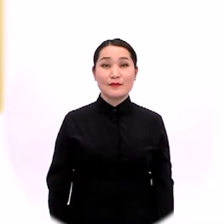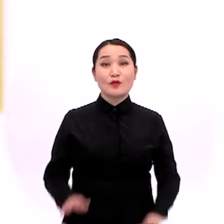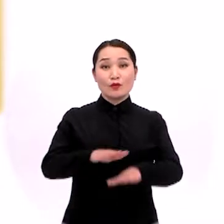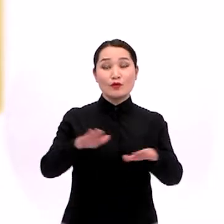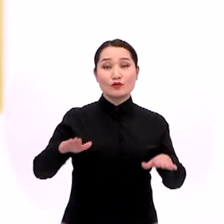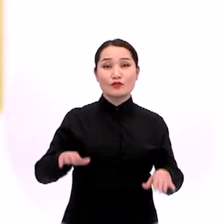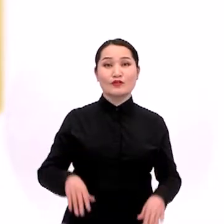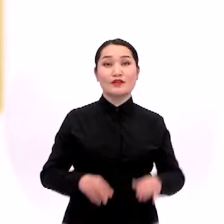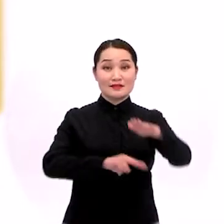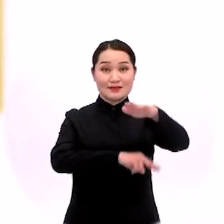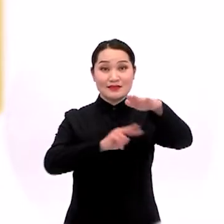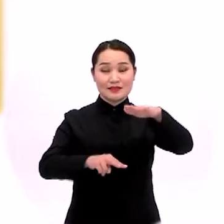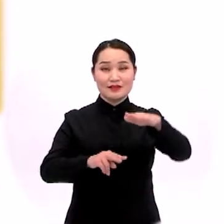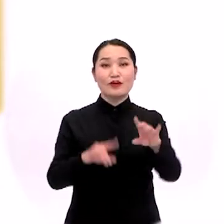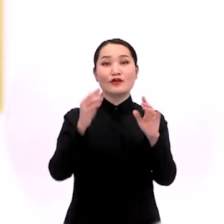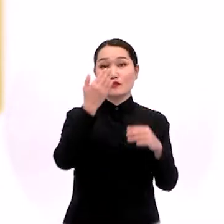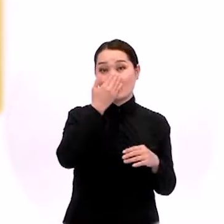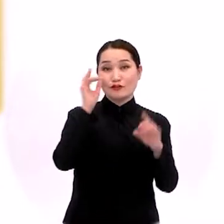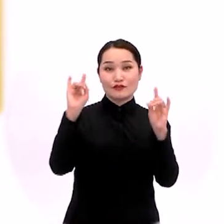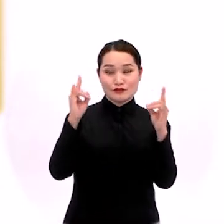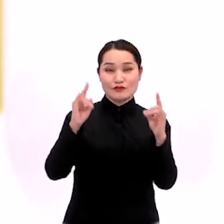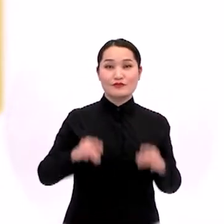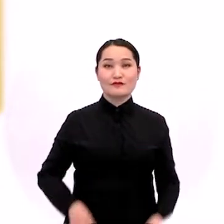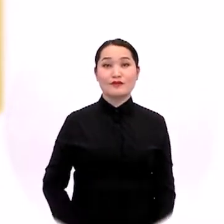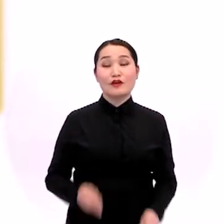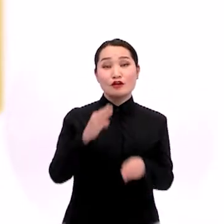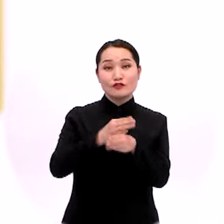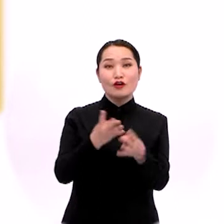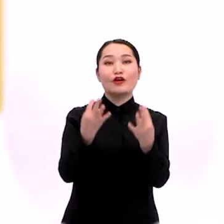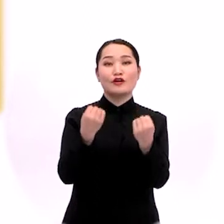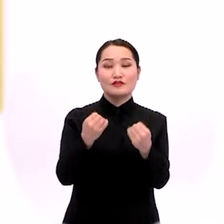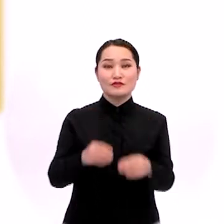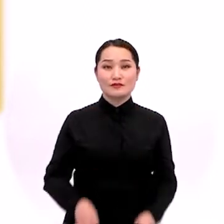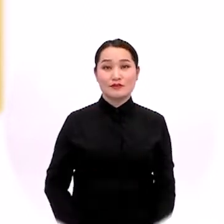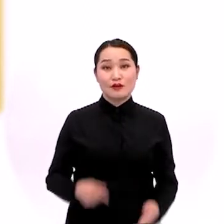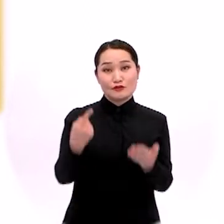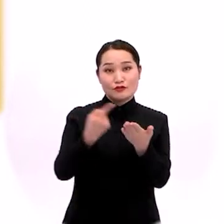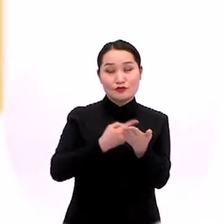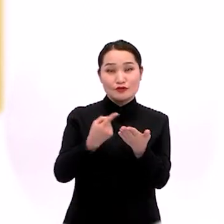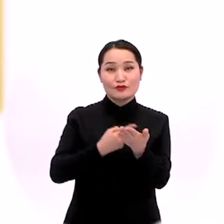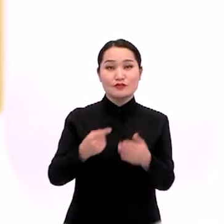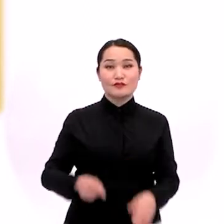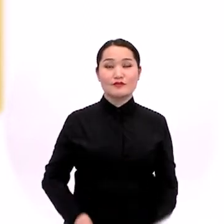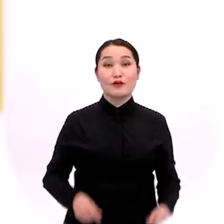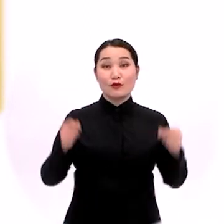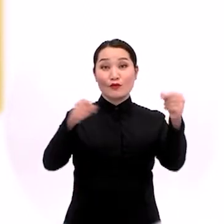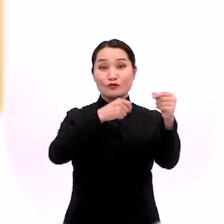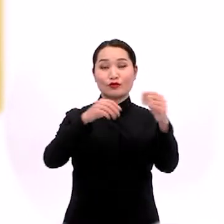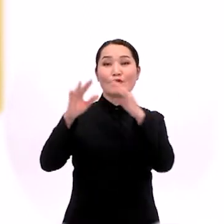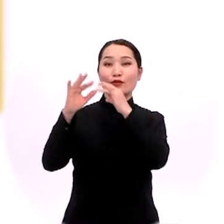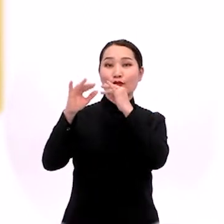Хүүхдүүд цэцэрлэгтээ тоглож, тоолж, зураг зурж, хөгжим тоглож